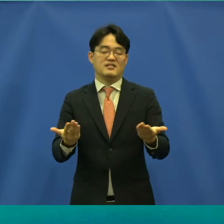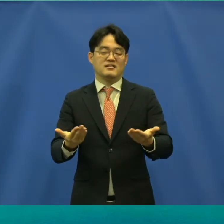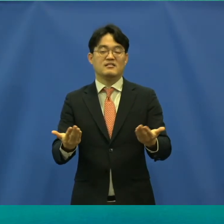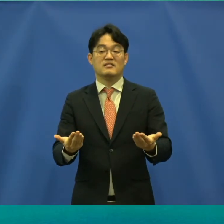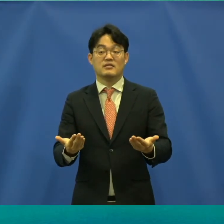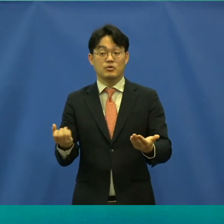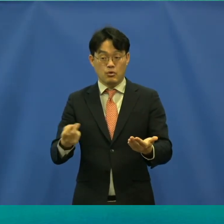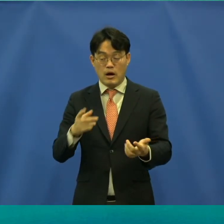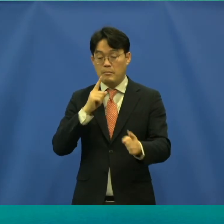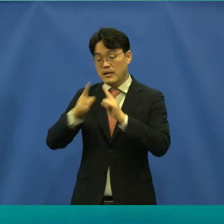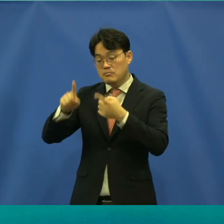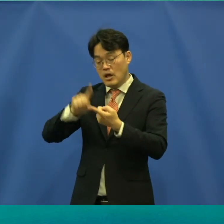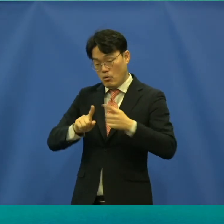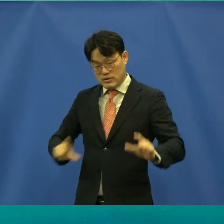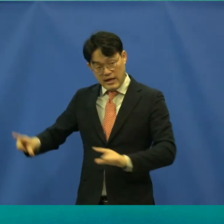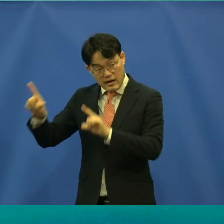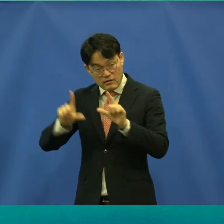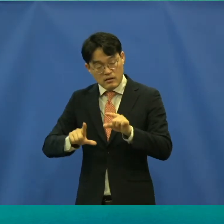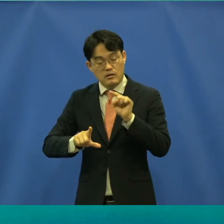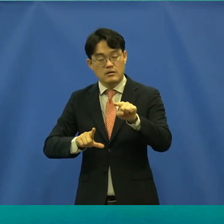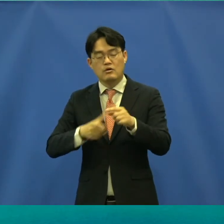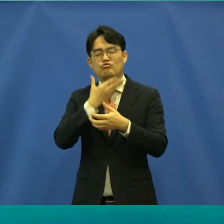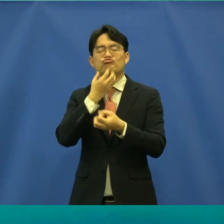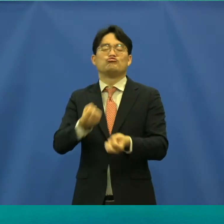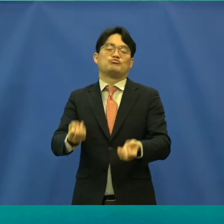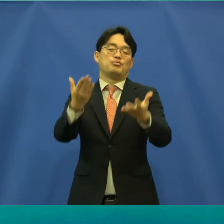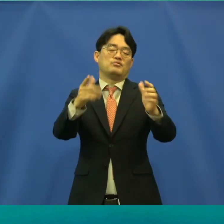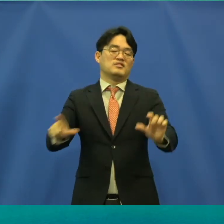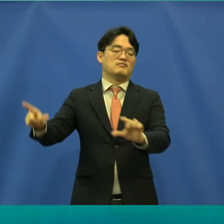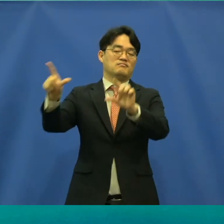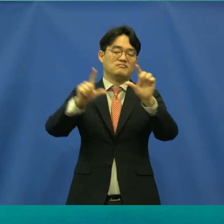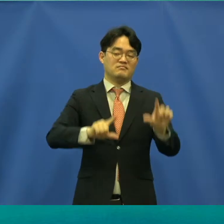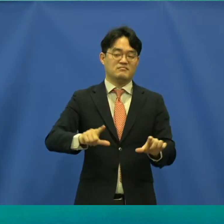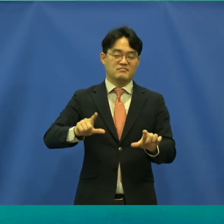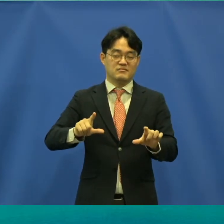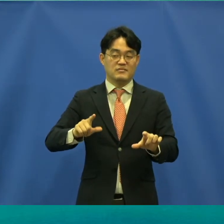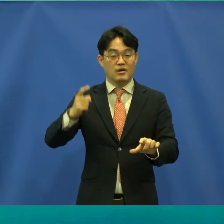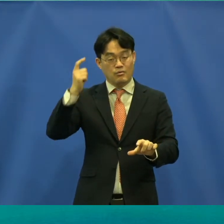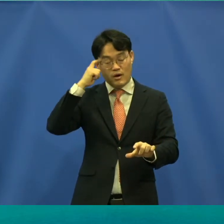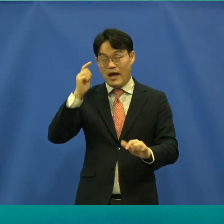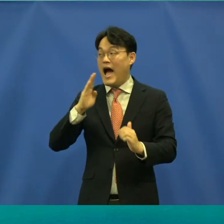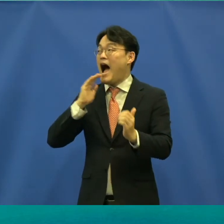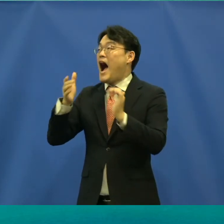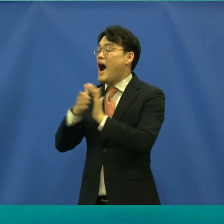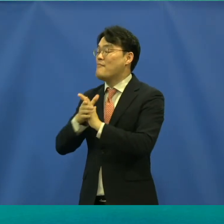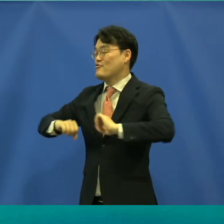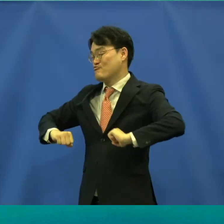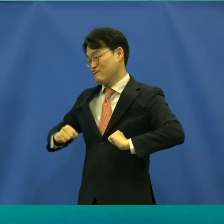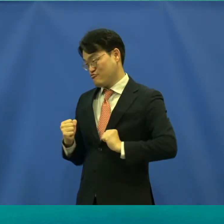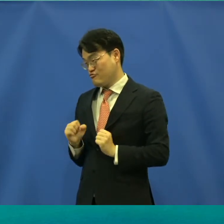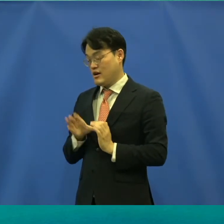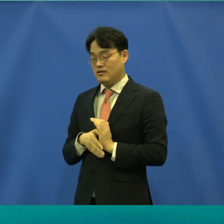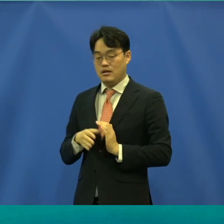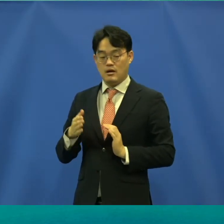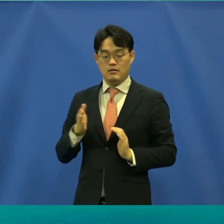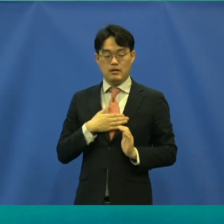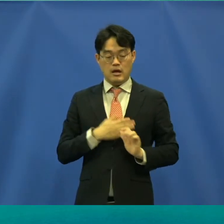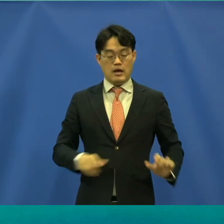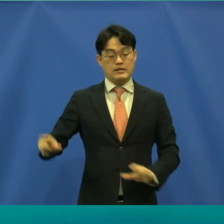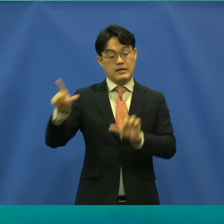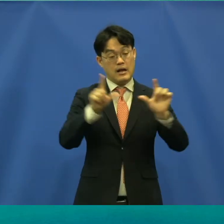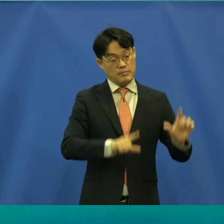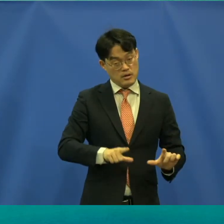하나님이 우리의 삶과 엮으시겠다는 겁니다. 우리의 삶을 당신의 나라의 파트너로 삼으시겠다는